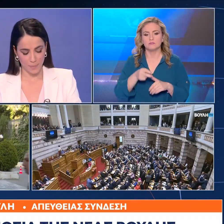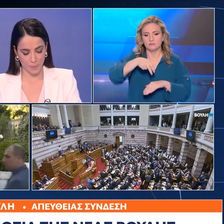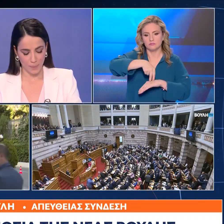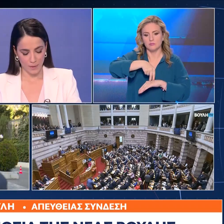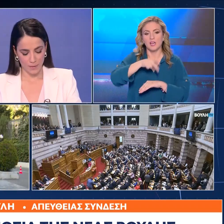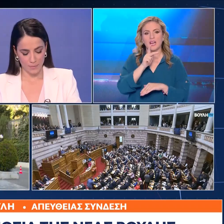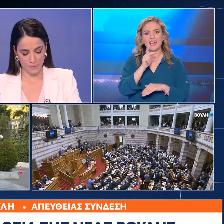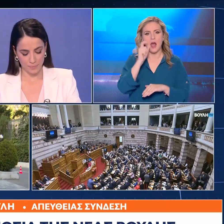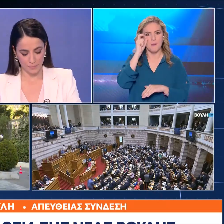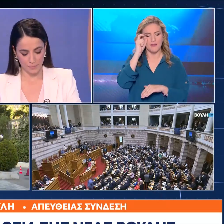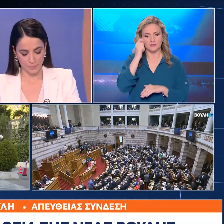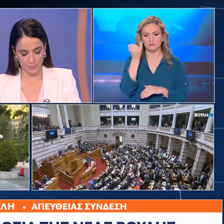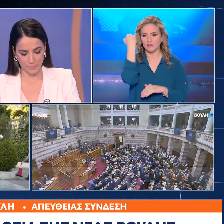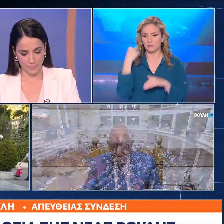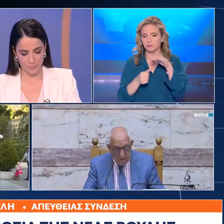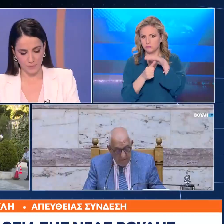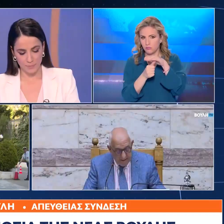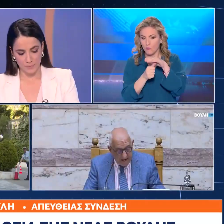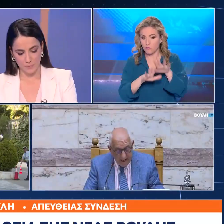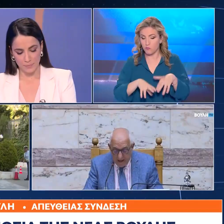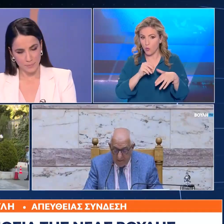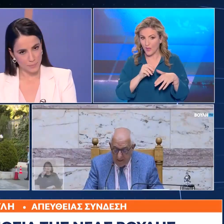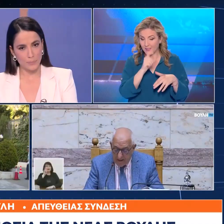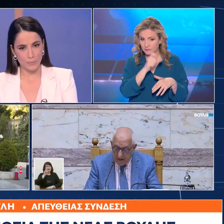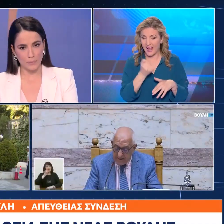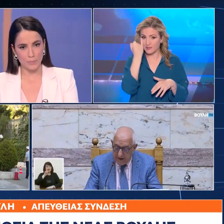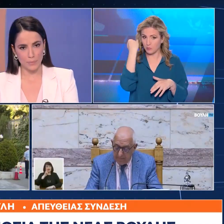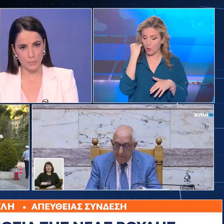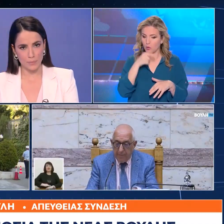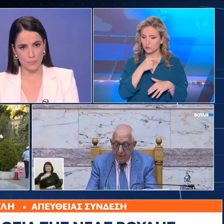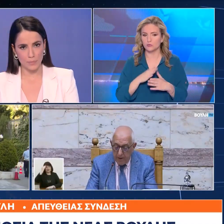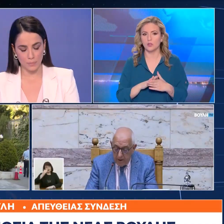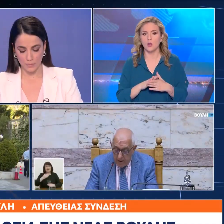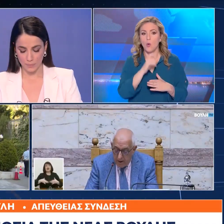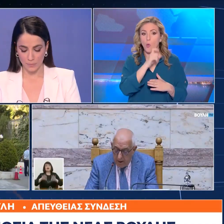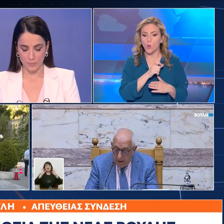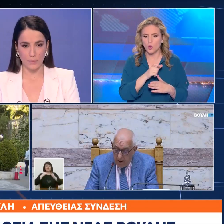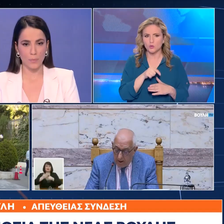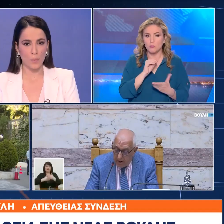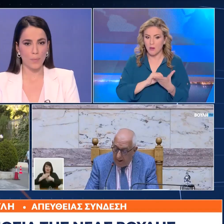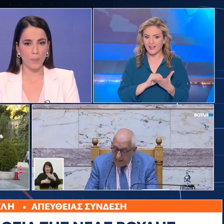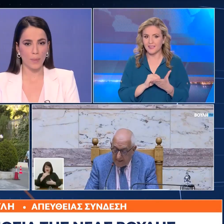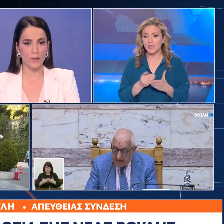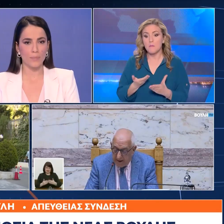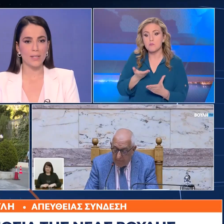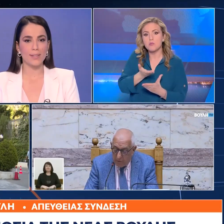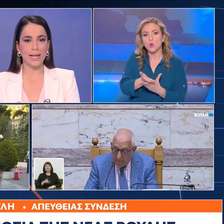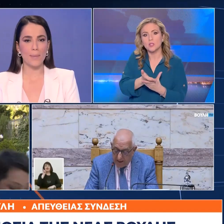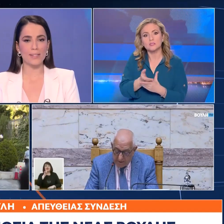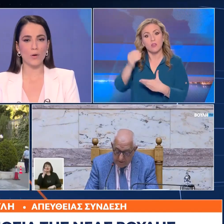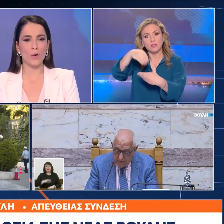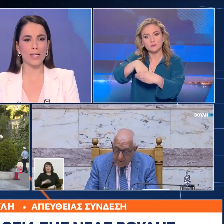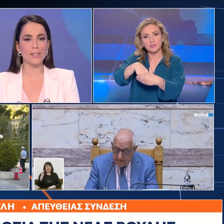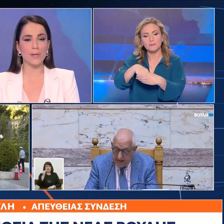κύριος Νικήτας Κακλαμάνης, αντιπρόεδρος της Βουλής, της προηγούμενης Βουλής, ούτως ή άλλως θα προταθεί και για αυτή τη Βουλή, τη βραχίδια της μικρής διάρκειας.